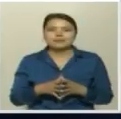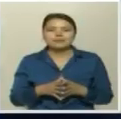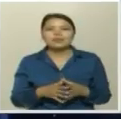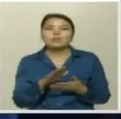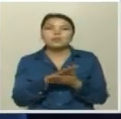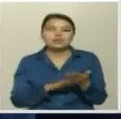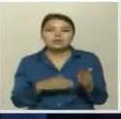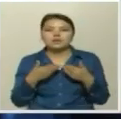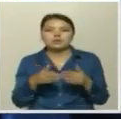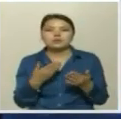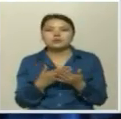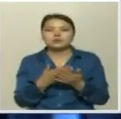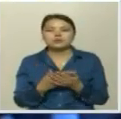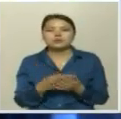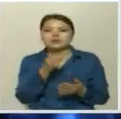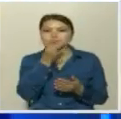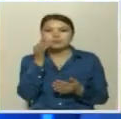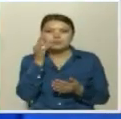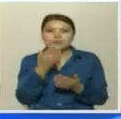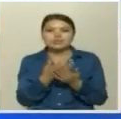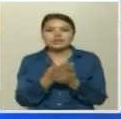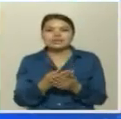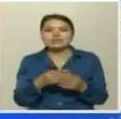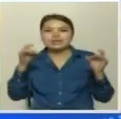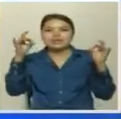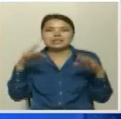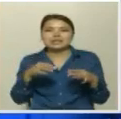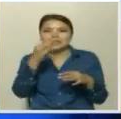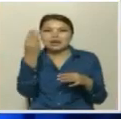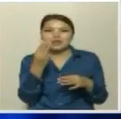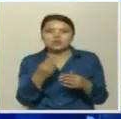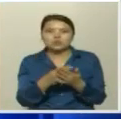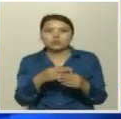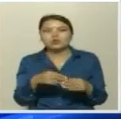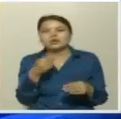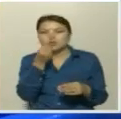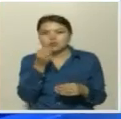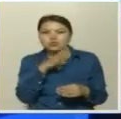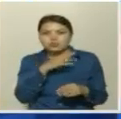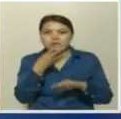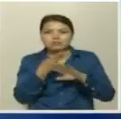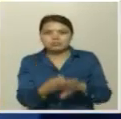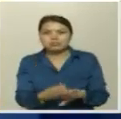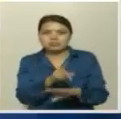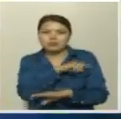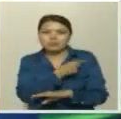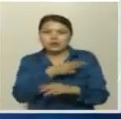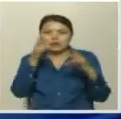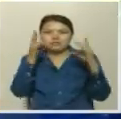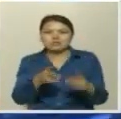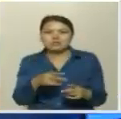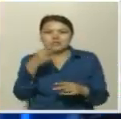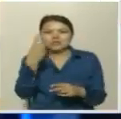Мы продолжаем выпуск. После Аузашара в одном из ресторанов Актау госпитализированы медики. Обратились в больницу 20 человек,